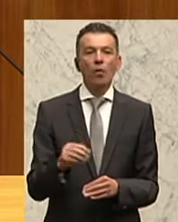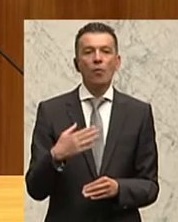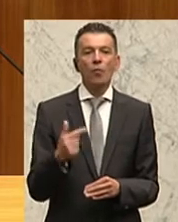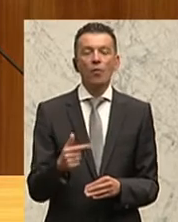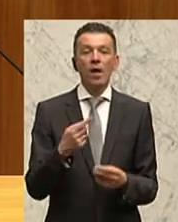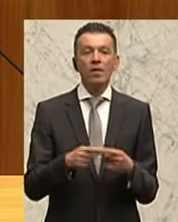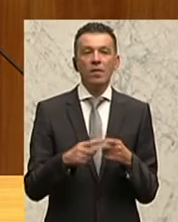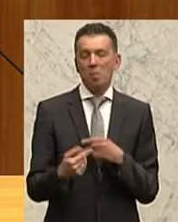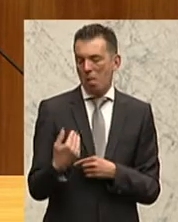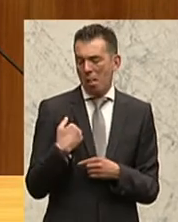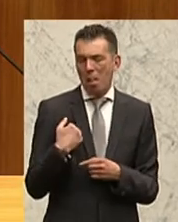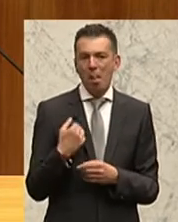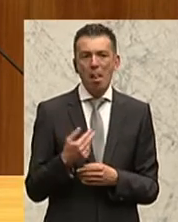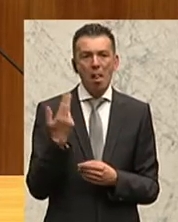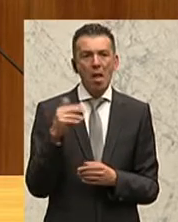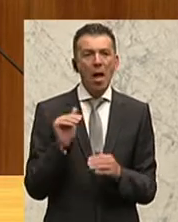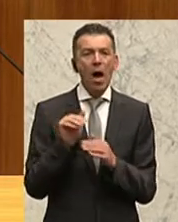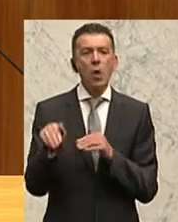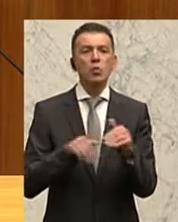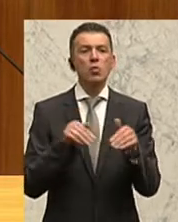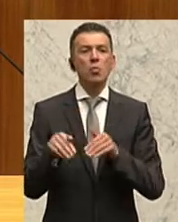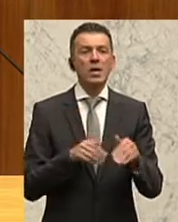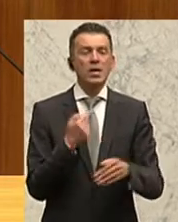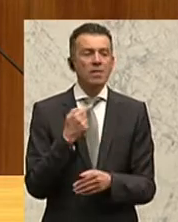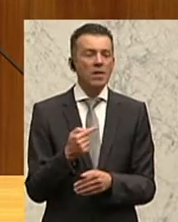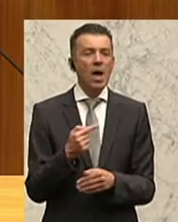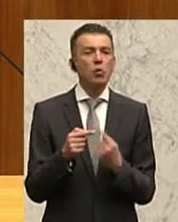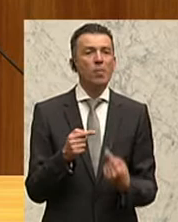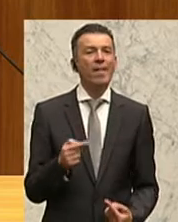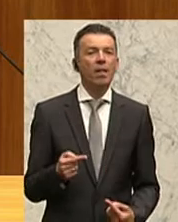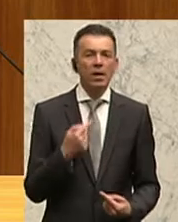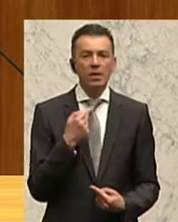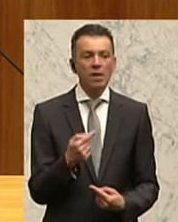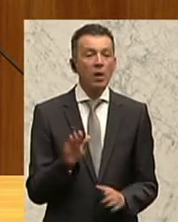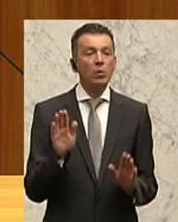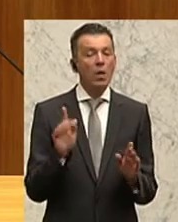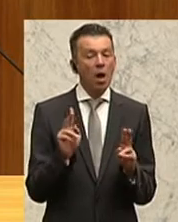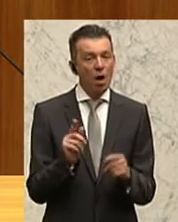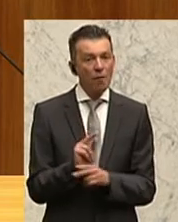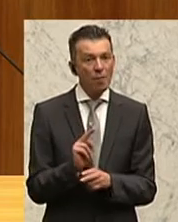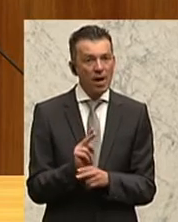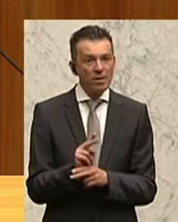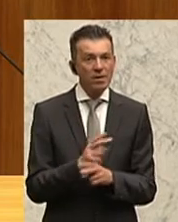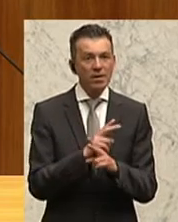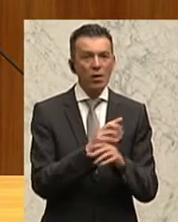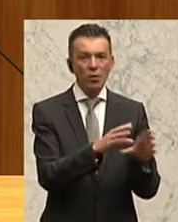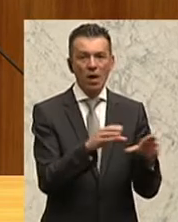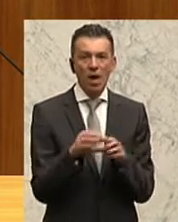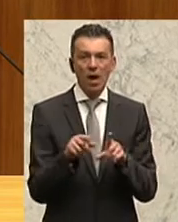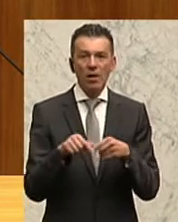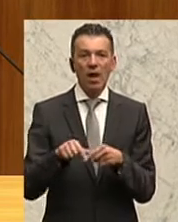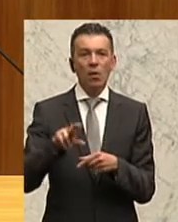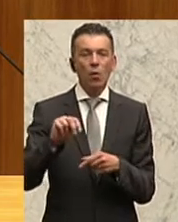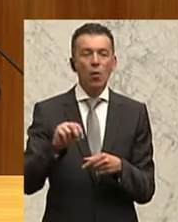Herr Außenminister Spindelecker, hören Sie zu, wenn Österreich abzieht, dann bricht die UN-Mission